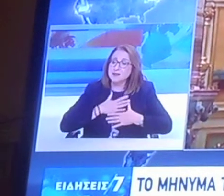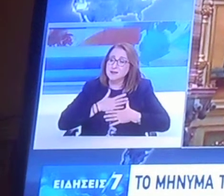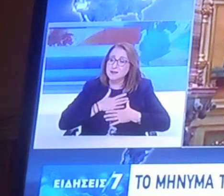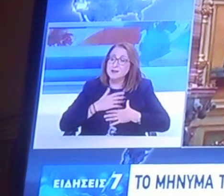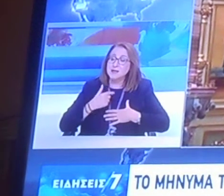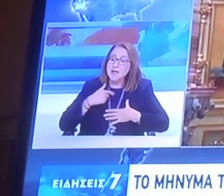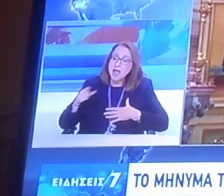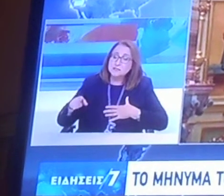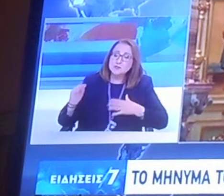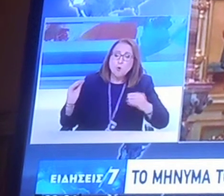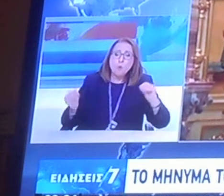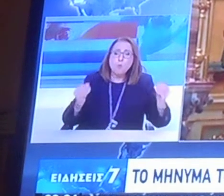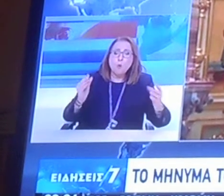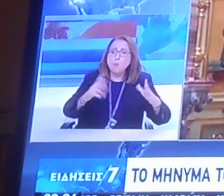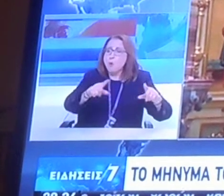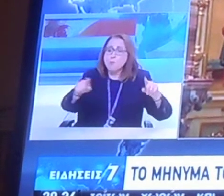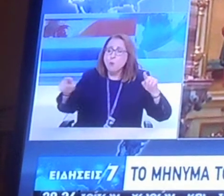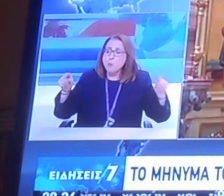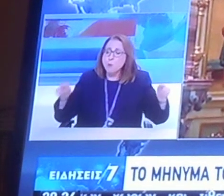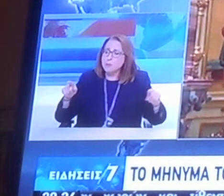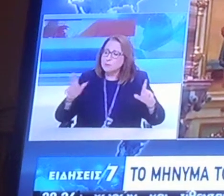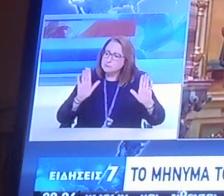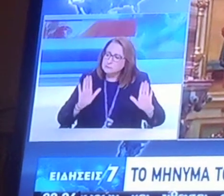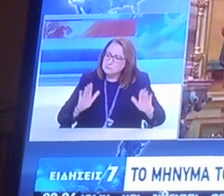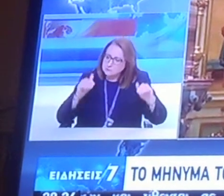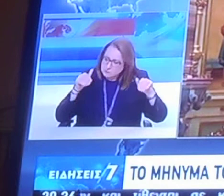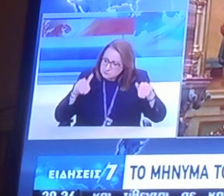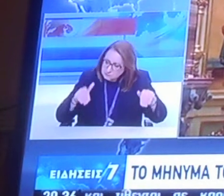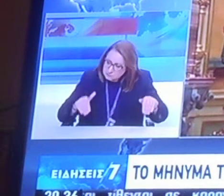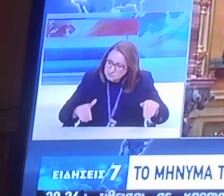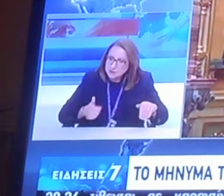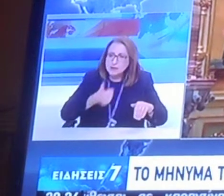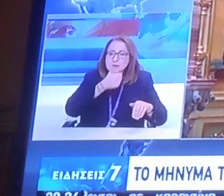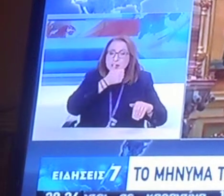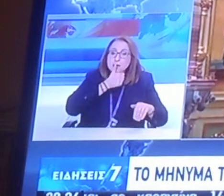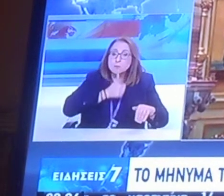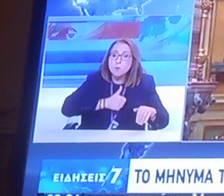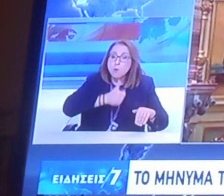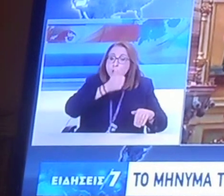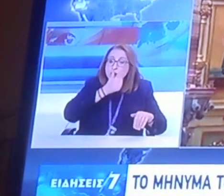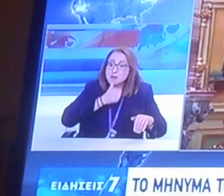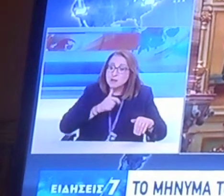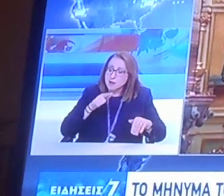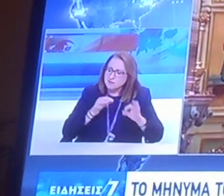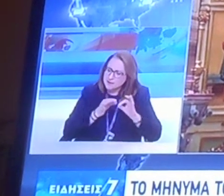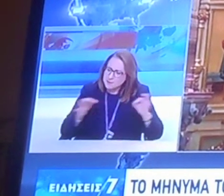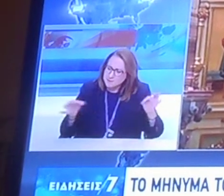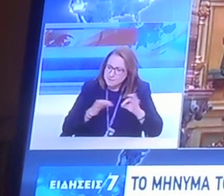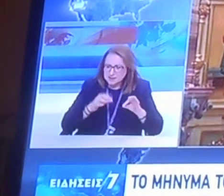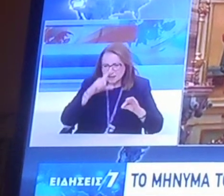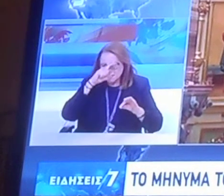ανταποκρίνεστε με ακρίβεια και υπομονή σε όλα τα δύσκολα αλλά απαραίτητα μέτρα που λαμβάνουν